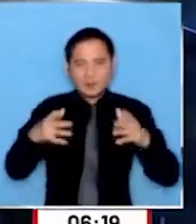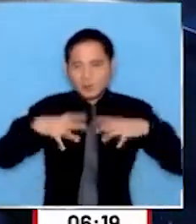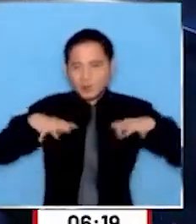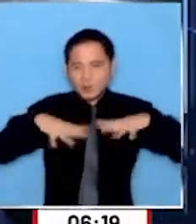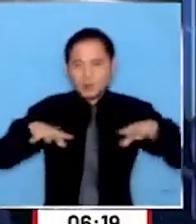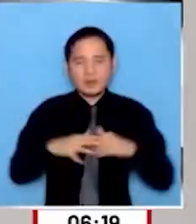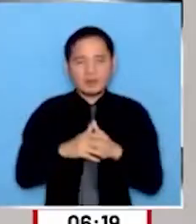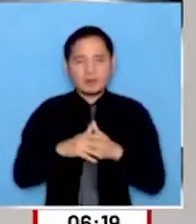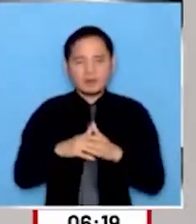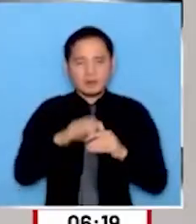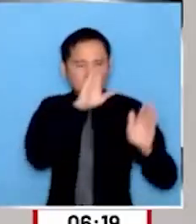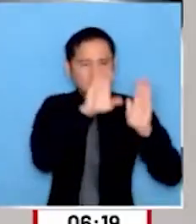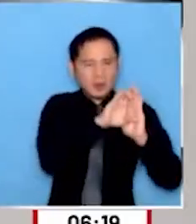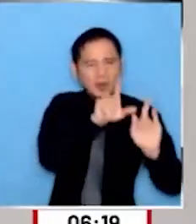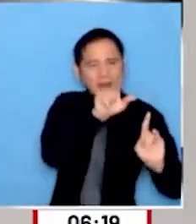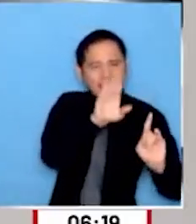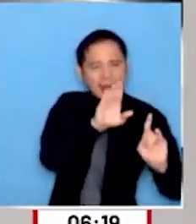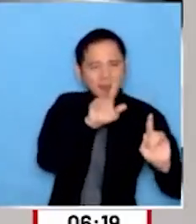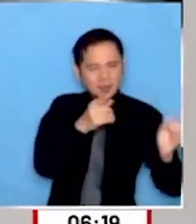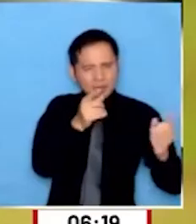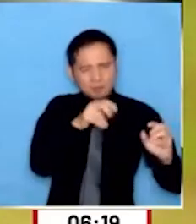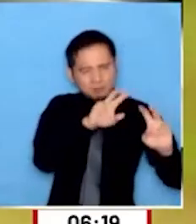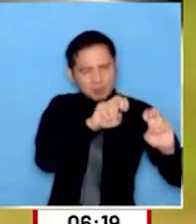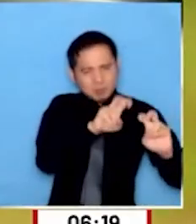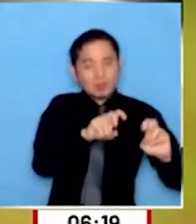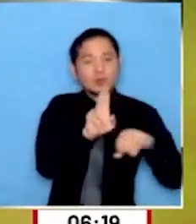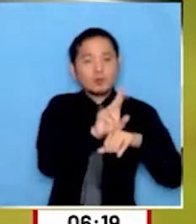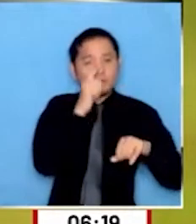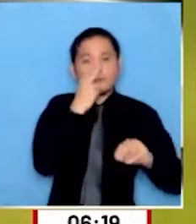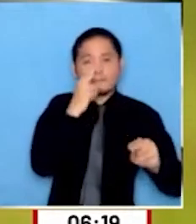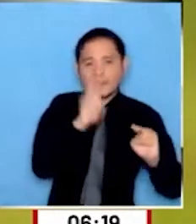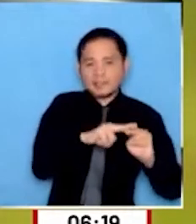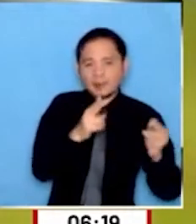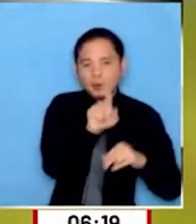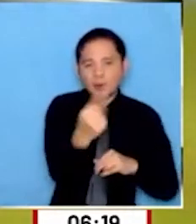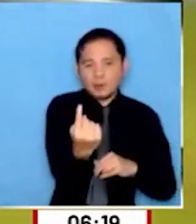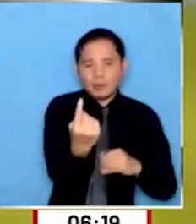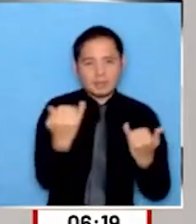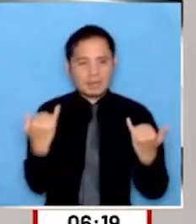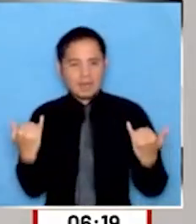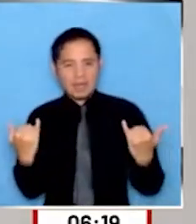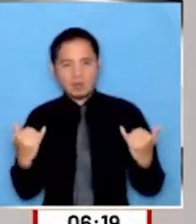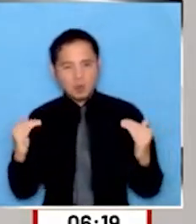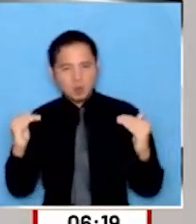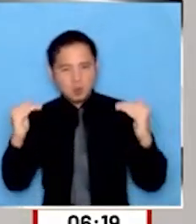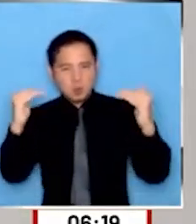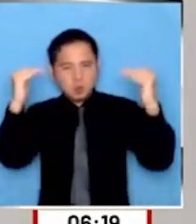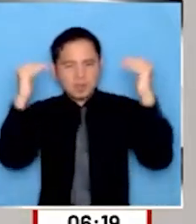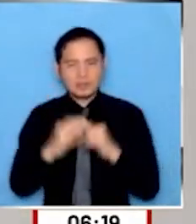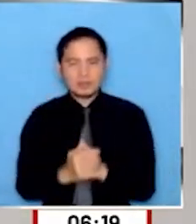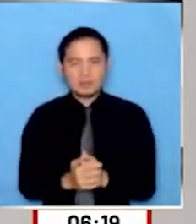So yan, that's really purely for entertainment purposes. Bago makitrend sa AI, kailangan maging maingat. Siyempre, lahat ng app